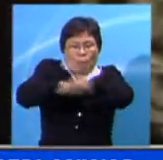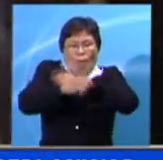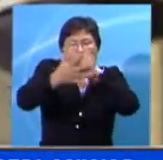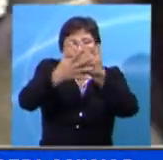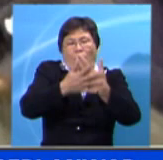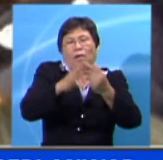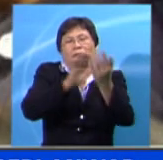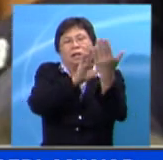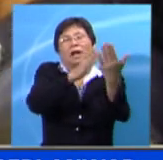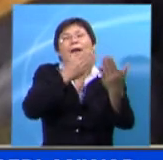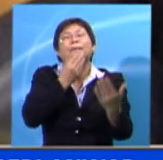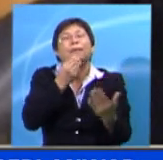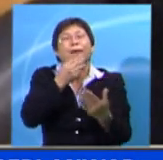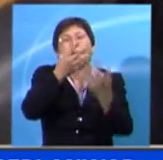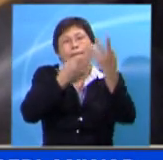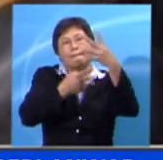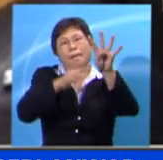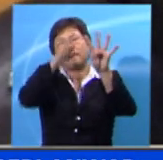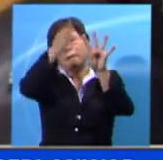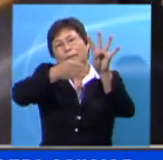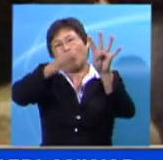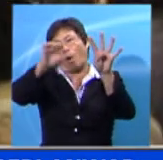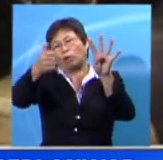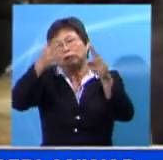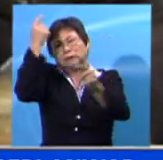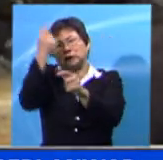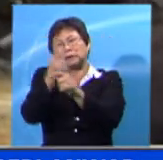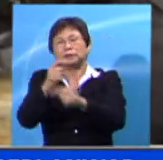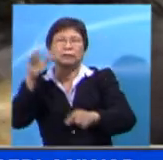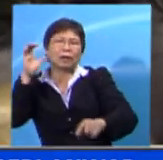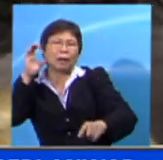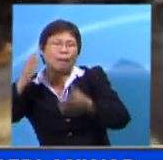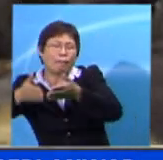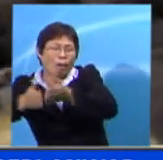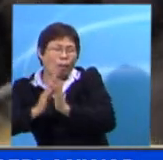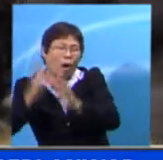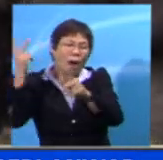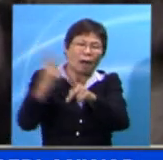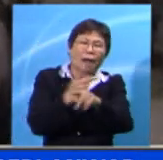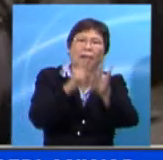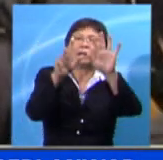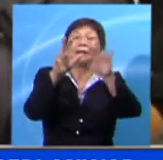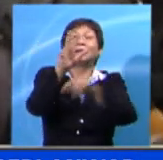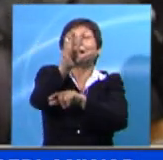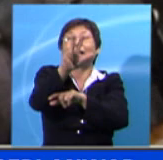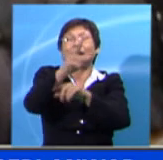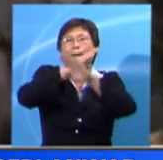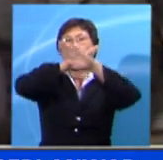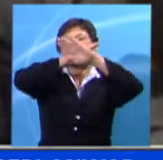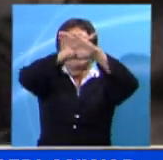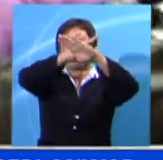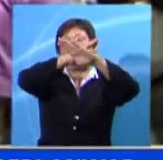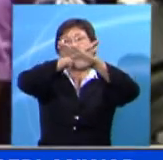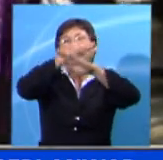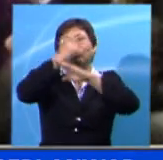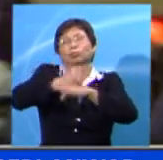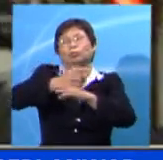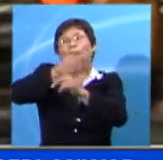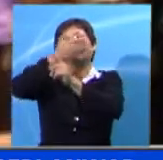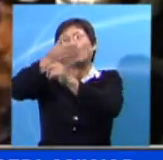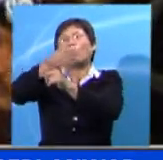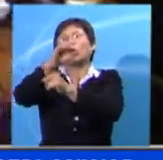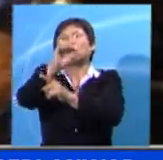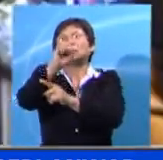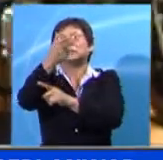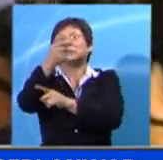terhadap Anwar 14 Oktober ditetap untuk mendengar permohonan kali ketiga pihak pembilaan untuk menggugurkan Mohammad